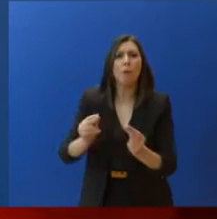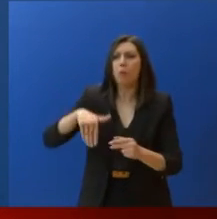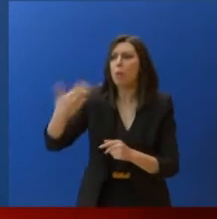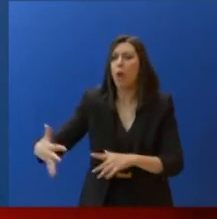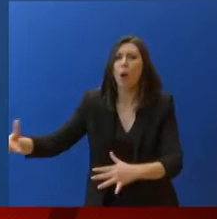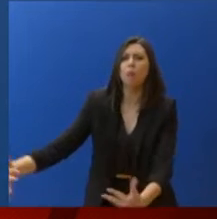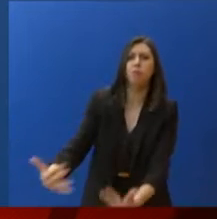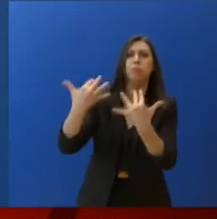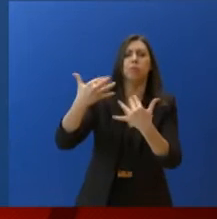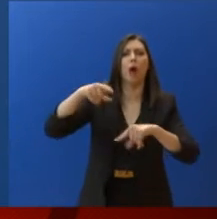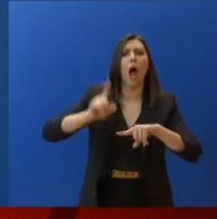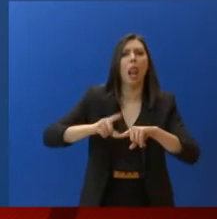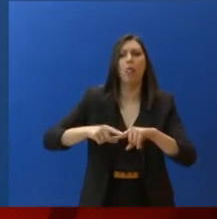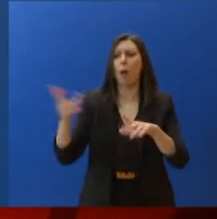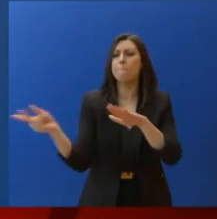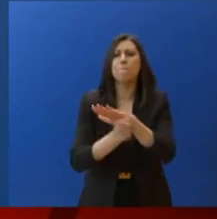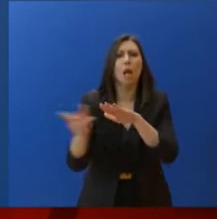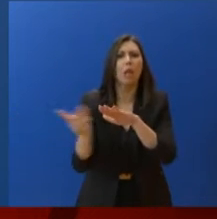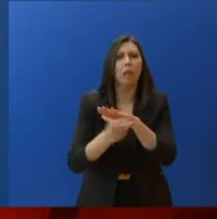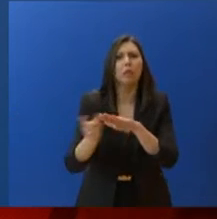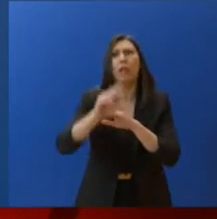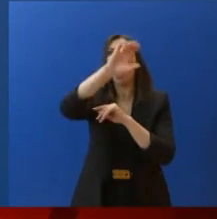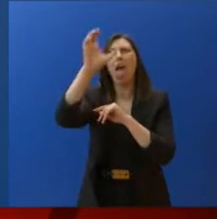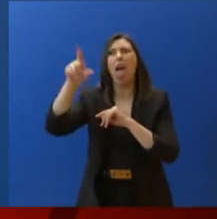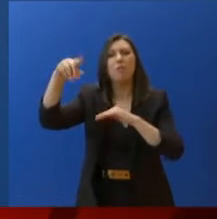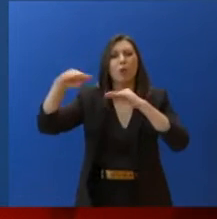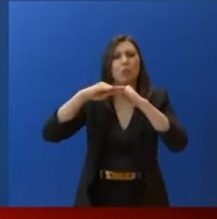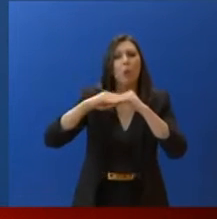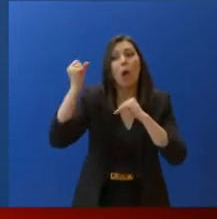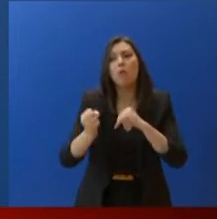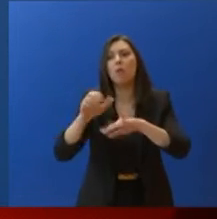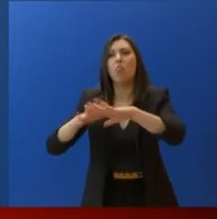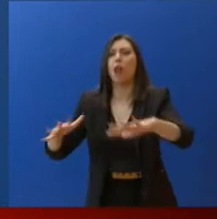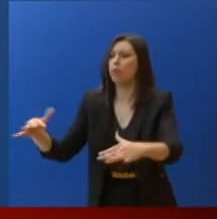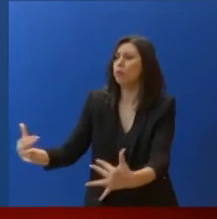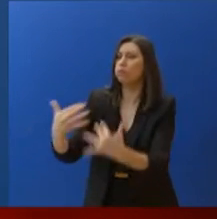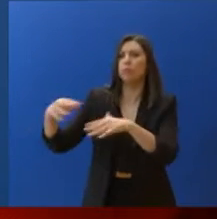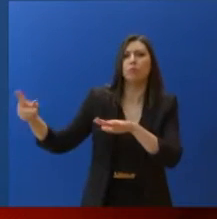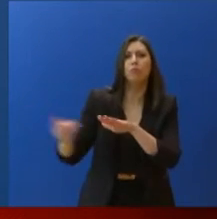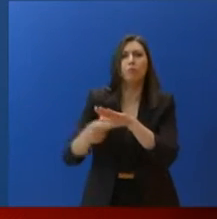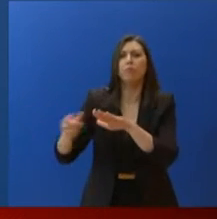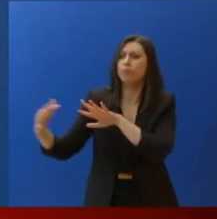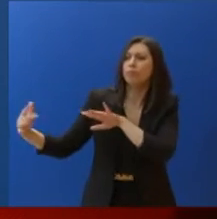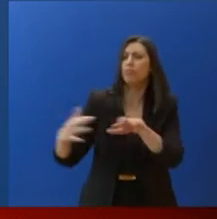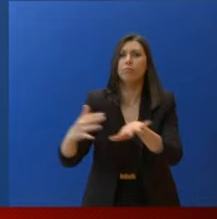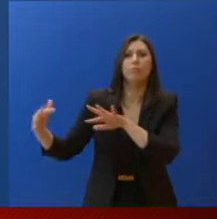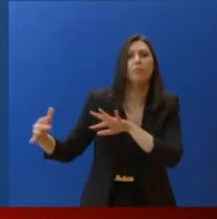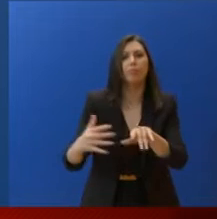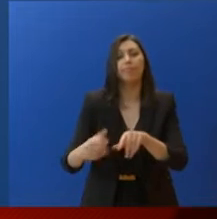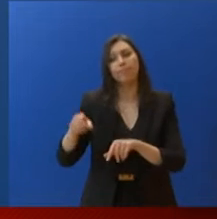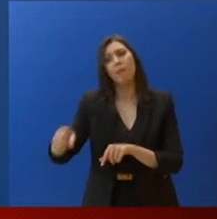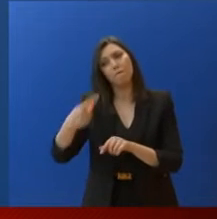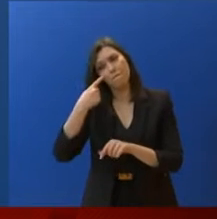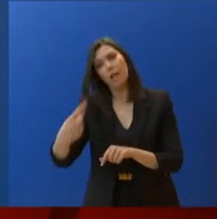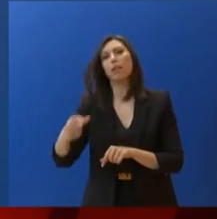χερσαία και θαλάσσια σύνορά της. Πρόκειται για μια οργανωμένη και συντονισμένη επιχείρηση που ενθαρρύνεται και κατευθύνεται από